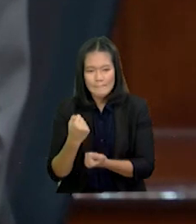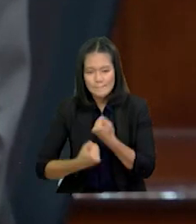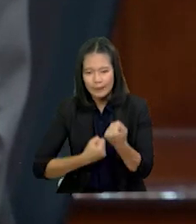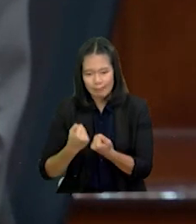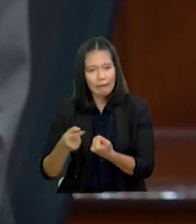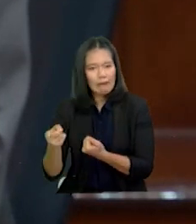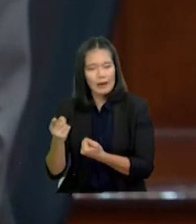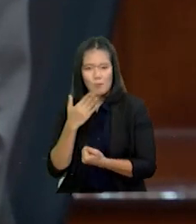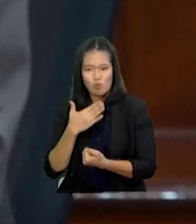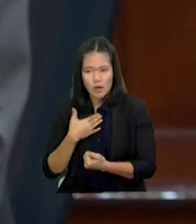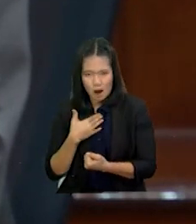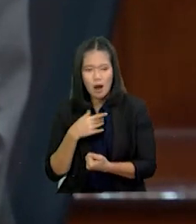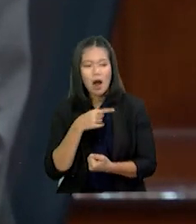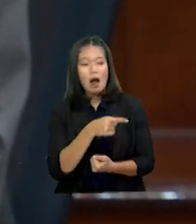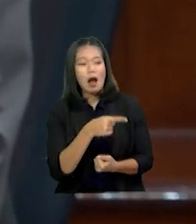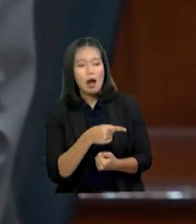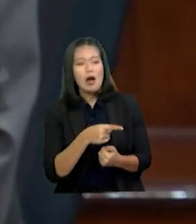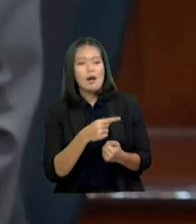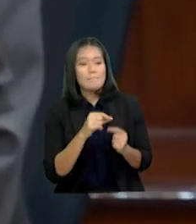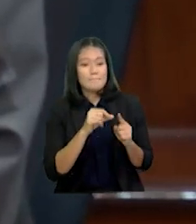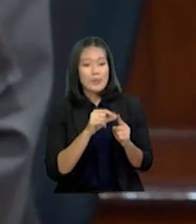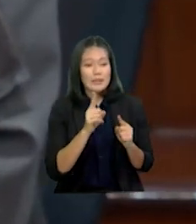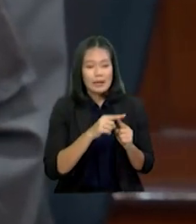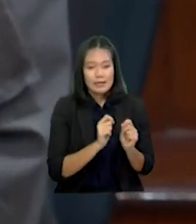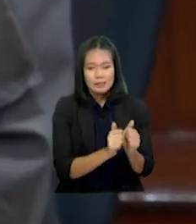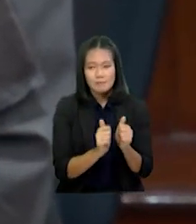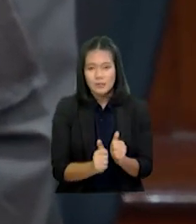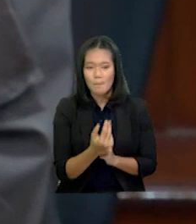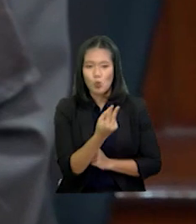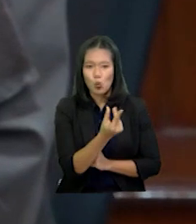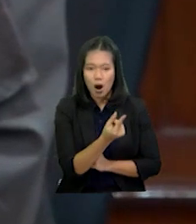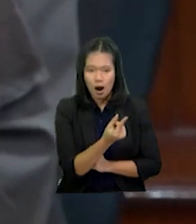3M, maka WPP menyetorkan uang senilai